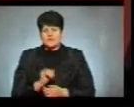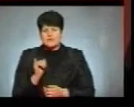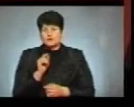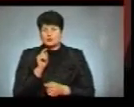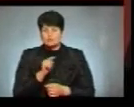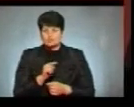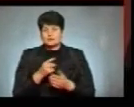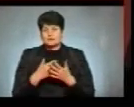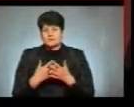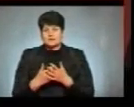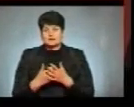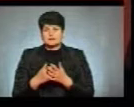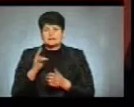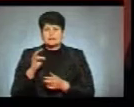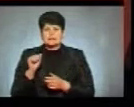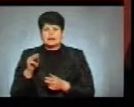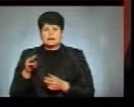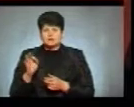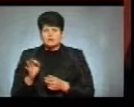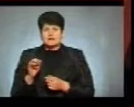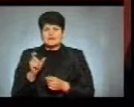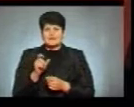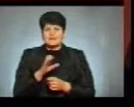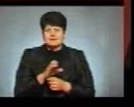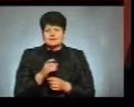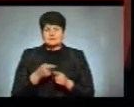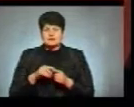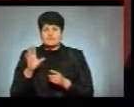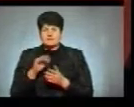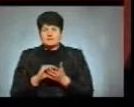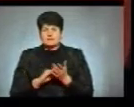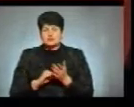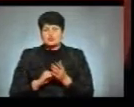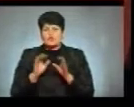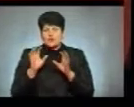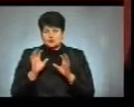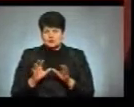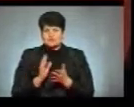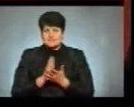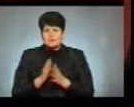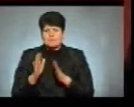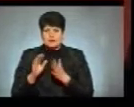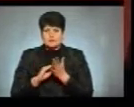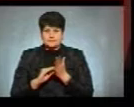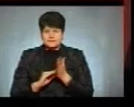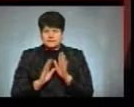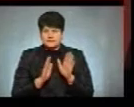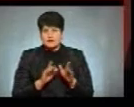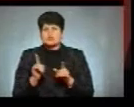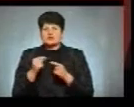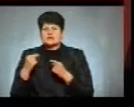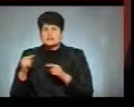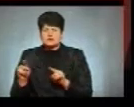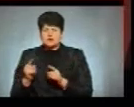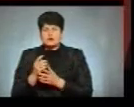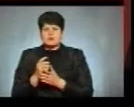тому, наприклад, там і НАТО, і власне ЄС, і це все вказано в Конституції. Тут є моменти свої. Стосовно іншого кандидата, наприклад,